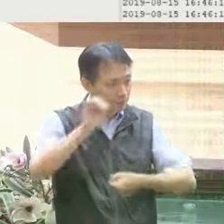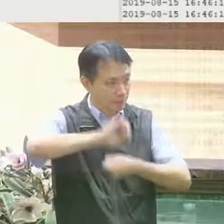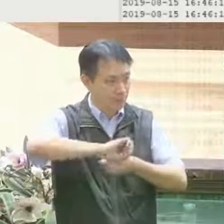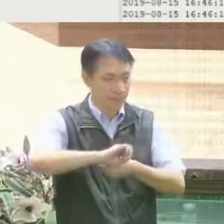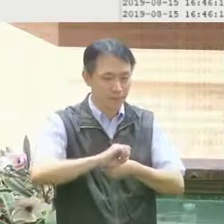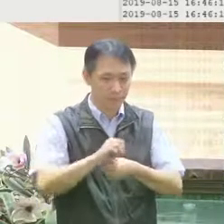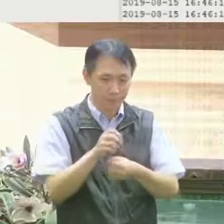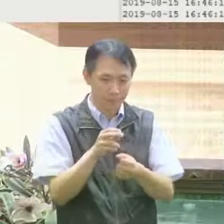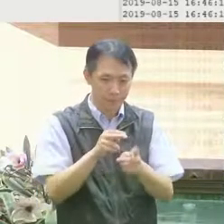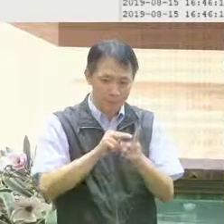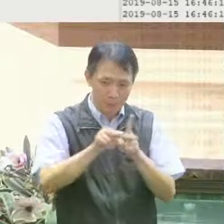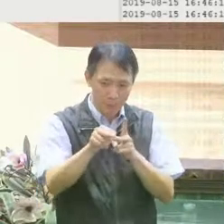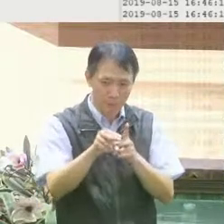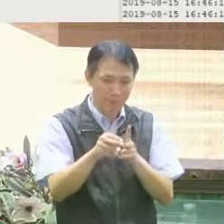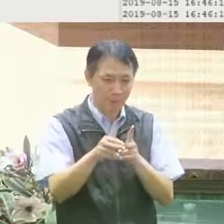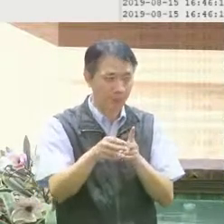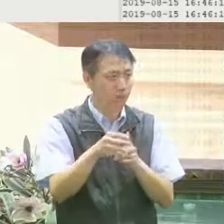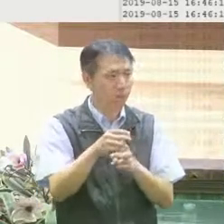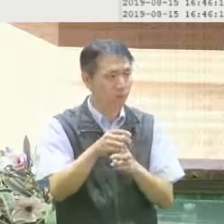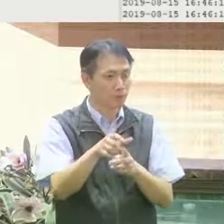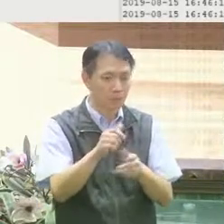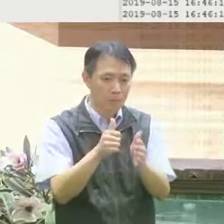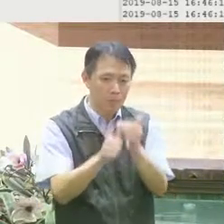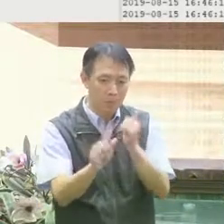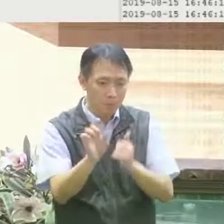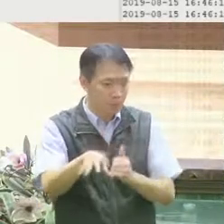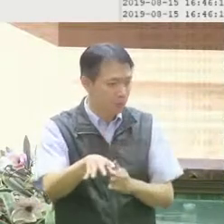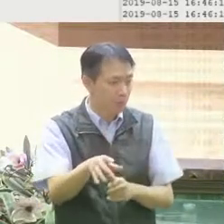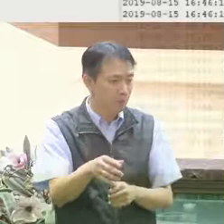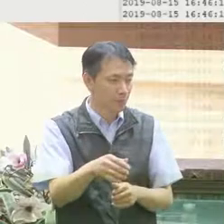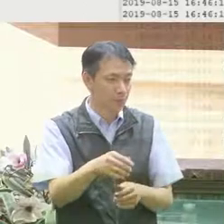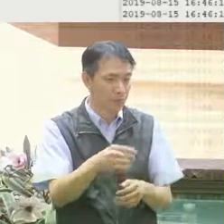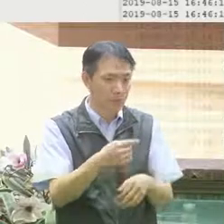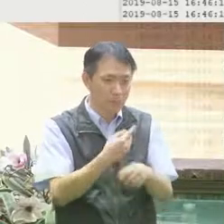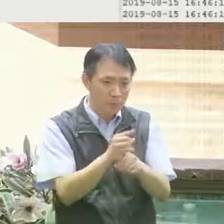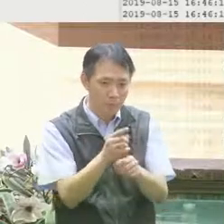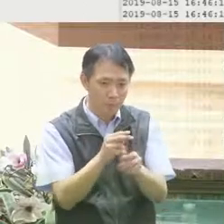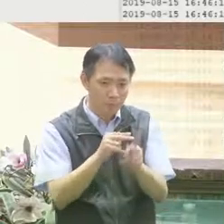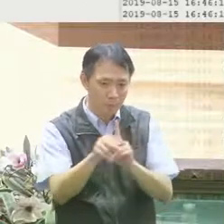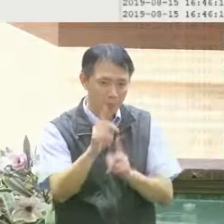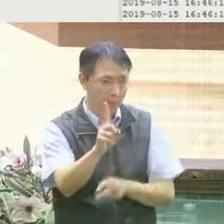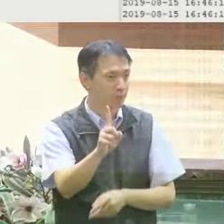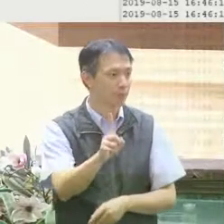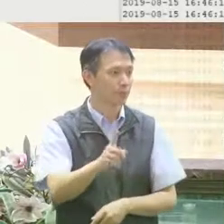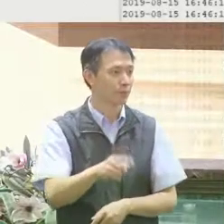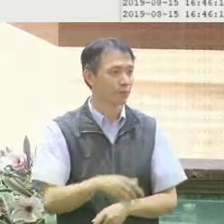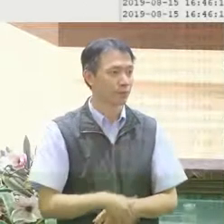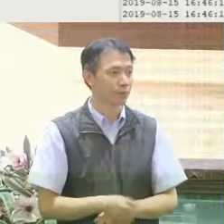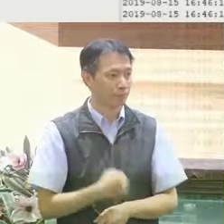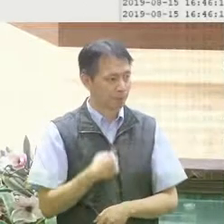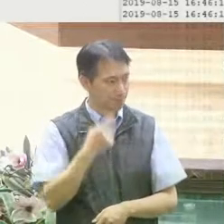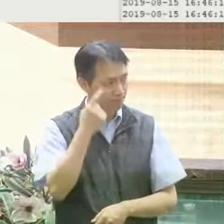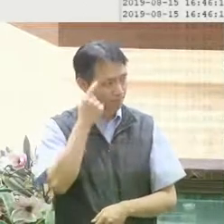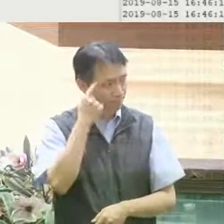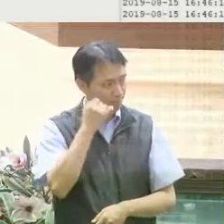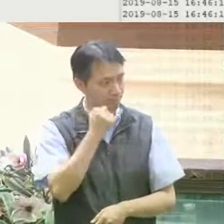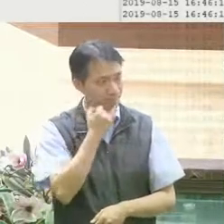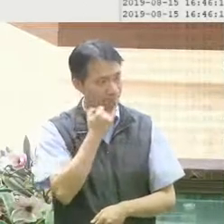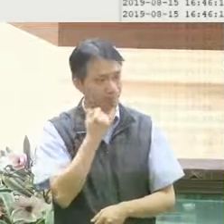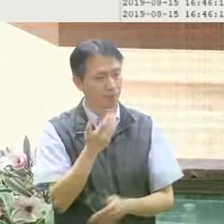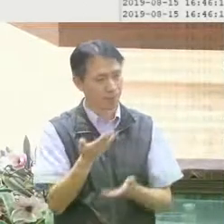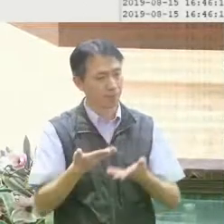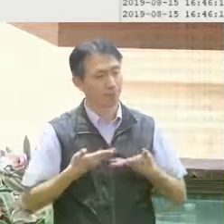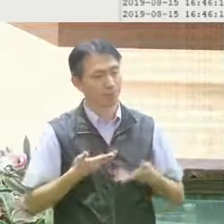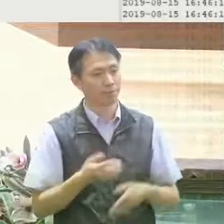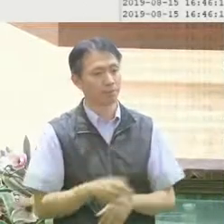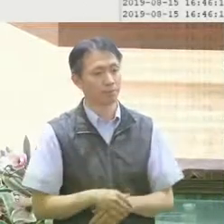时攻击的速度是很低，每秒只有一个请求，所以我认为可以接受，